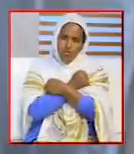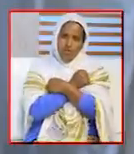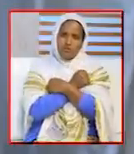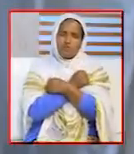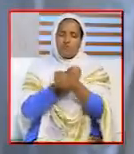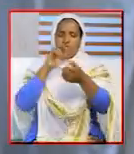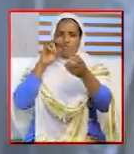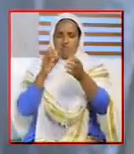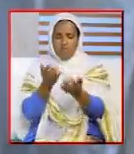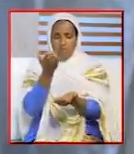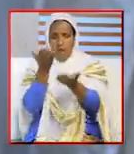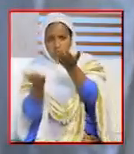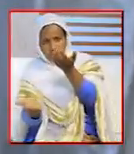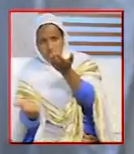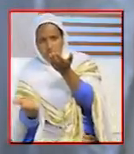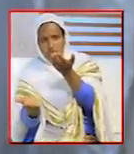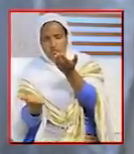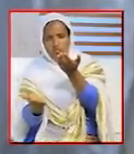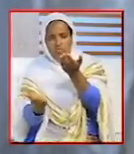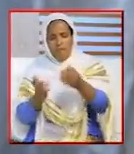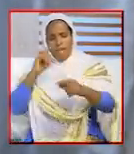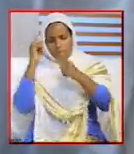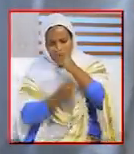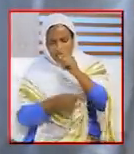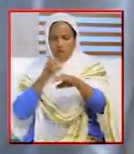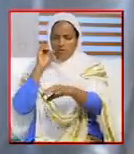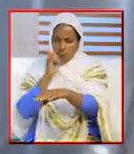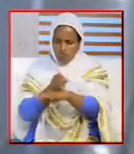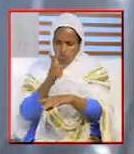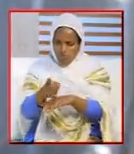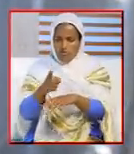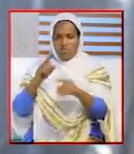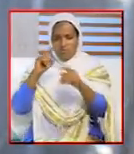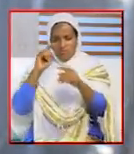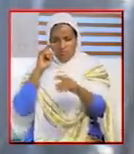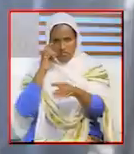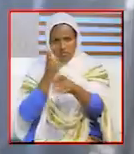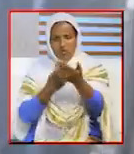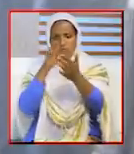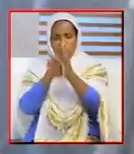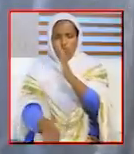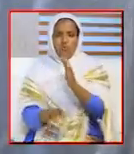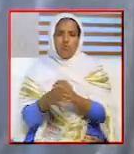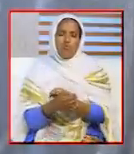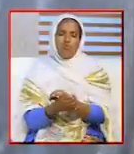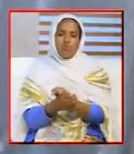መውደድና ማፍቀር የሚያመዝ ነው። መቅጣት፣ መቆጣት፣ መገሰጽ